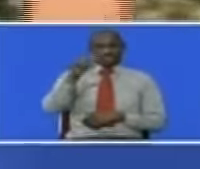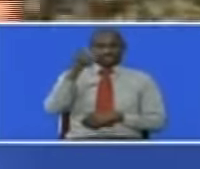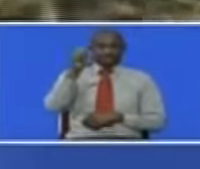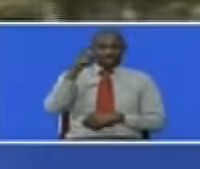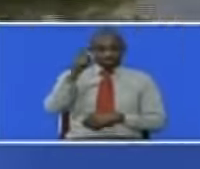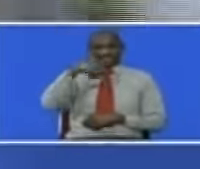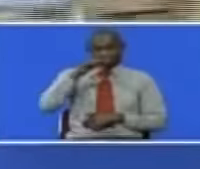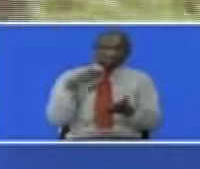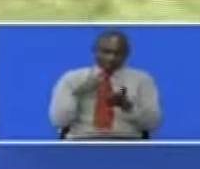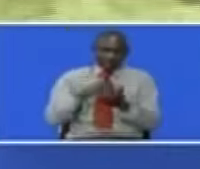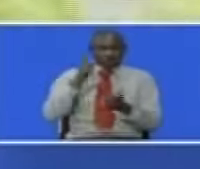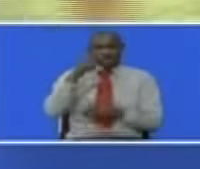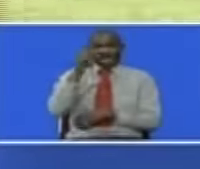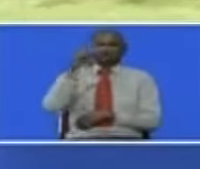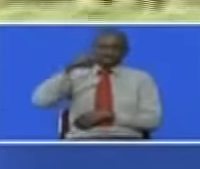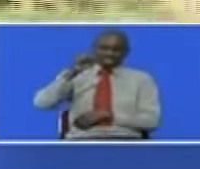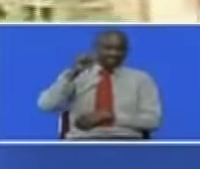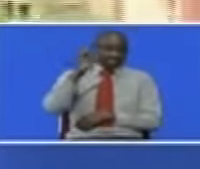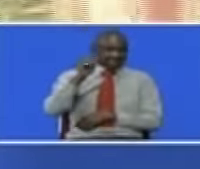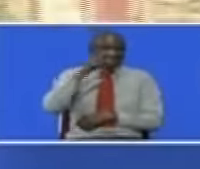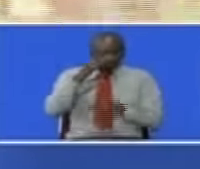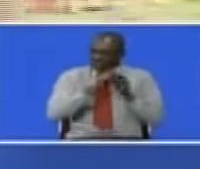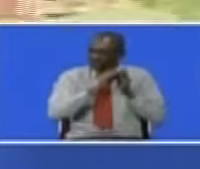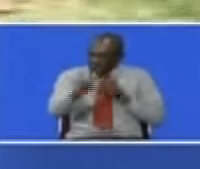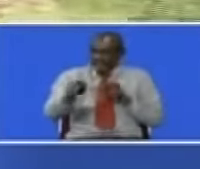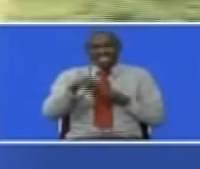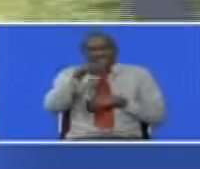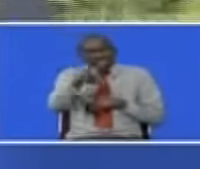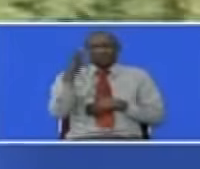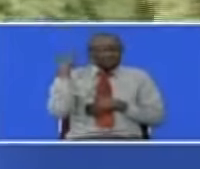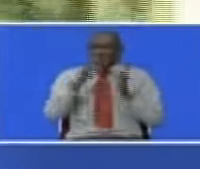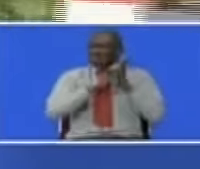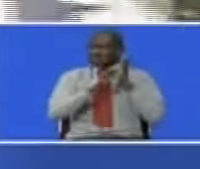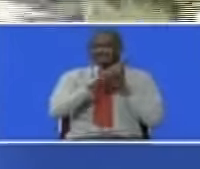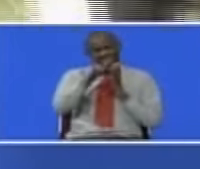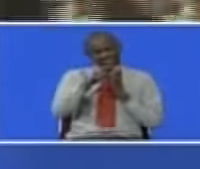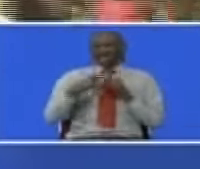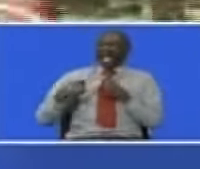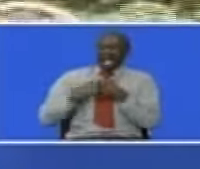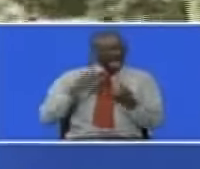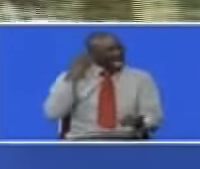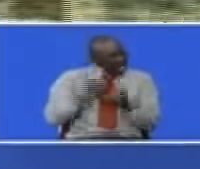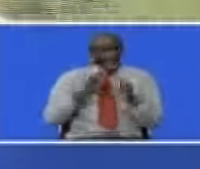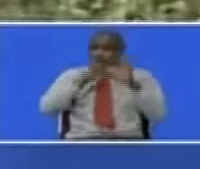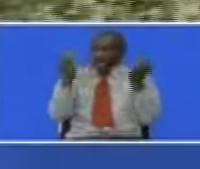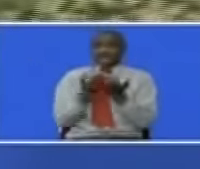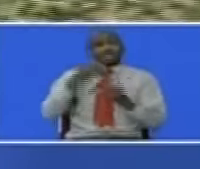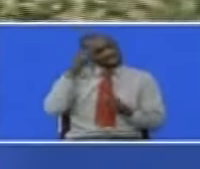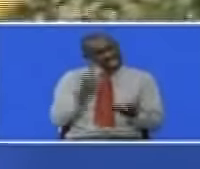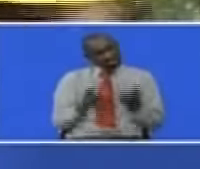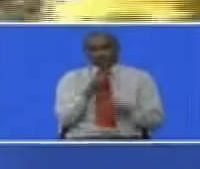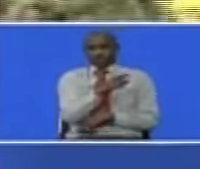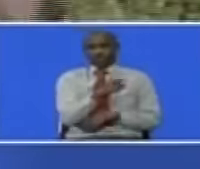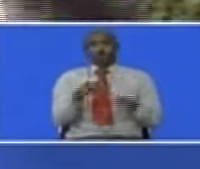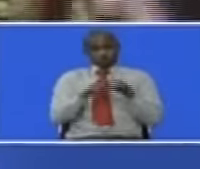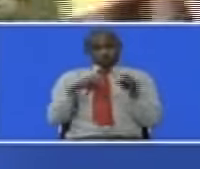kwenye mbio hizo kutoka Kapsabet. Mbio hizo zimekuwa na sifa ya kuwa mojawapo ya mbio ambazo ni ngumu duniani pamoja na mbio za Mexico